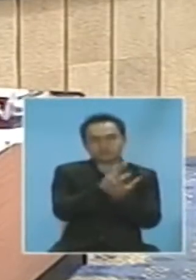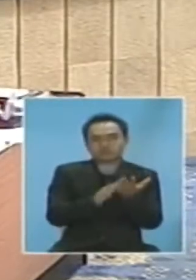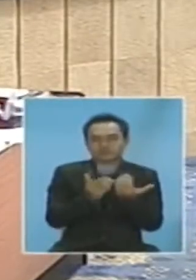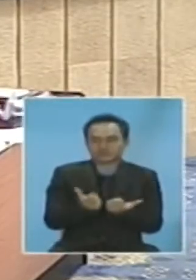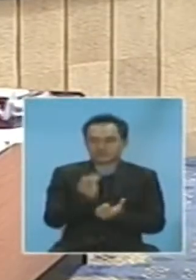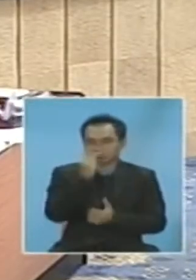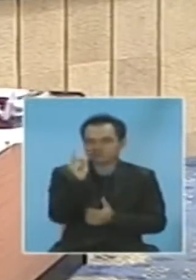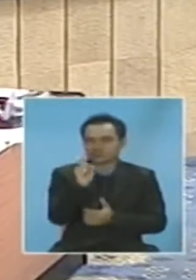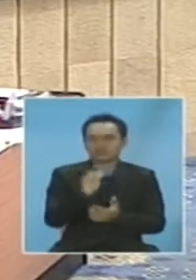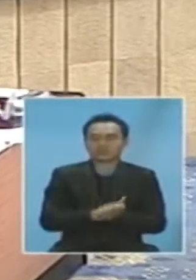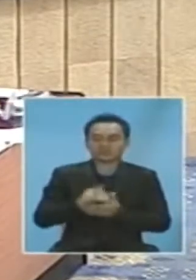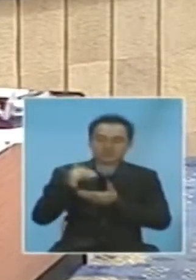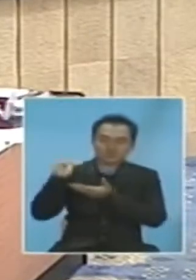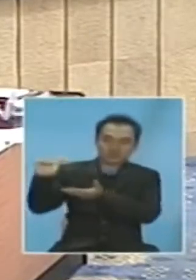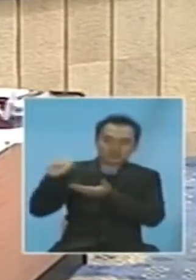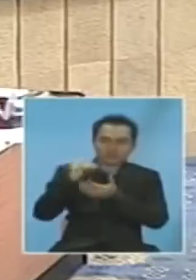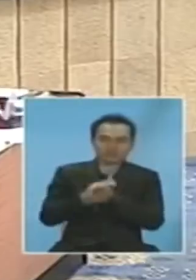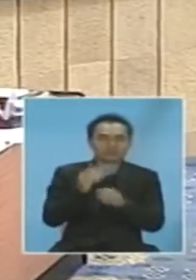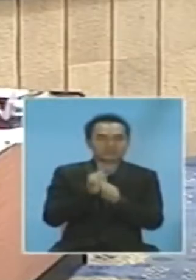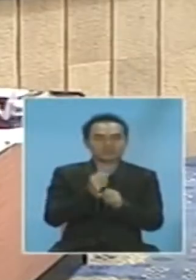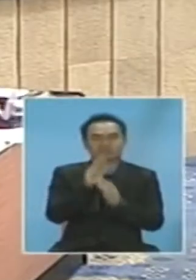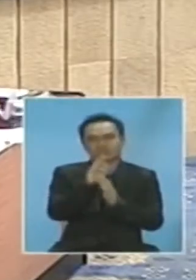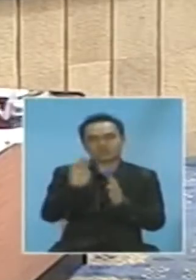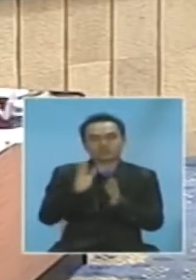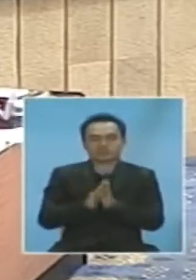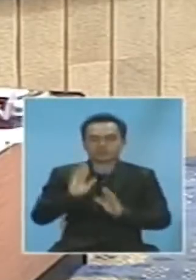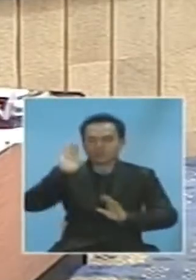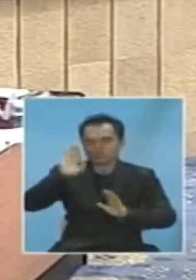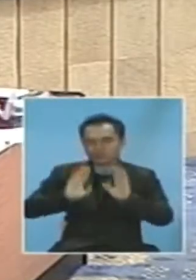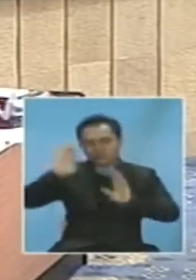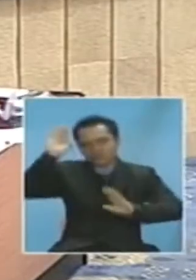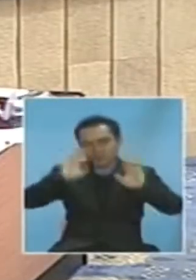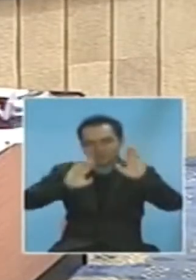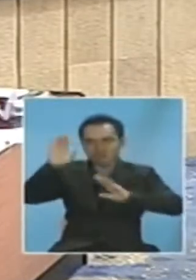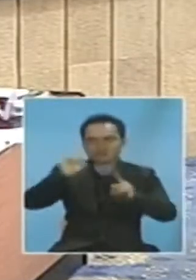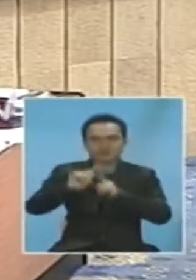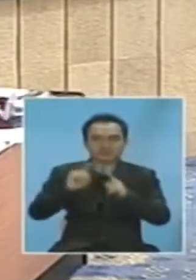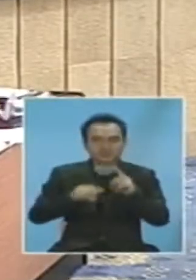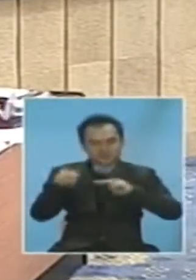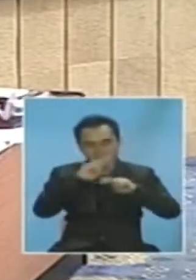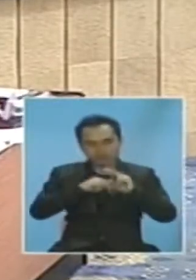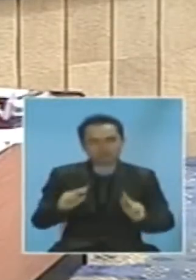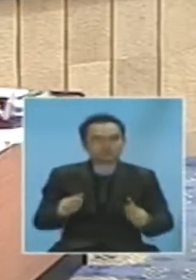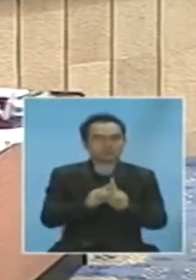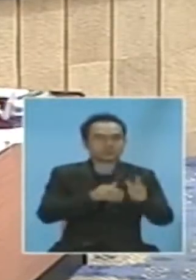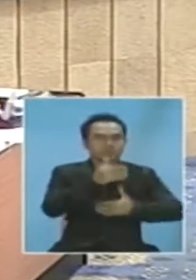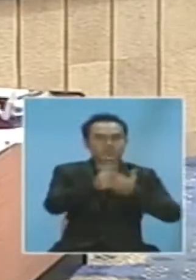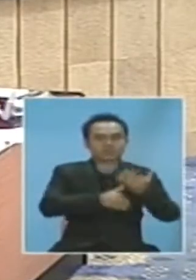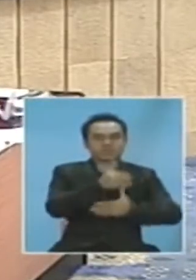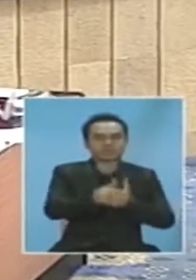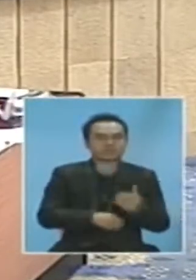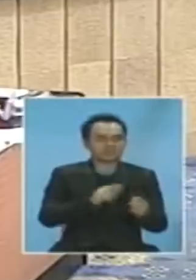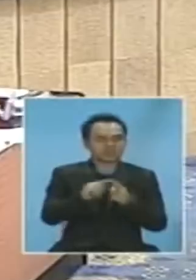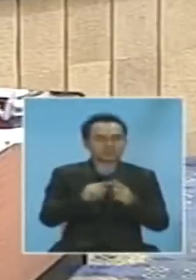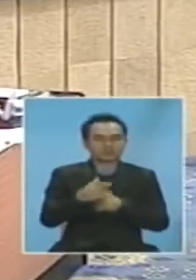ก็นำออกไประบายตามระบบการประมูลตามยุทธศาสตร์การระบายข้าวของกระทรวงพาณิชย์โดยมุ่งที่จ